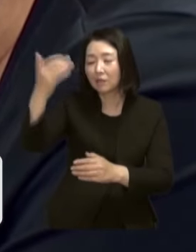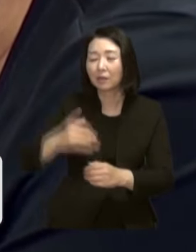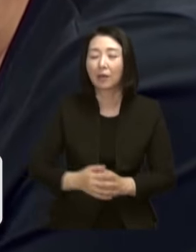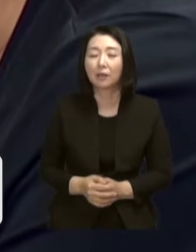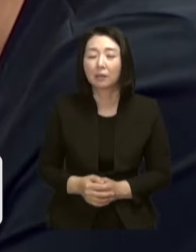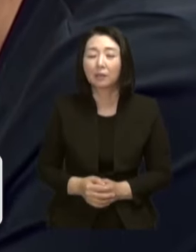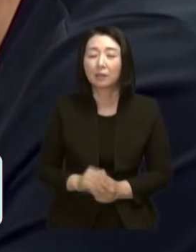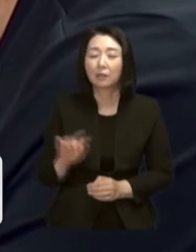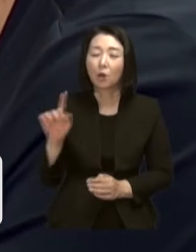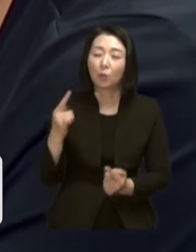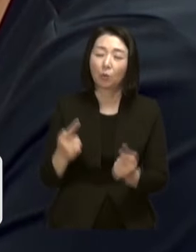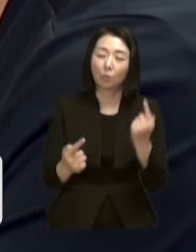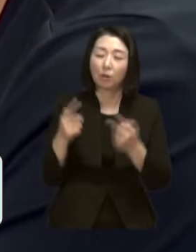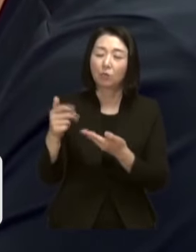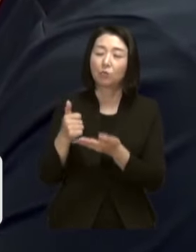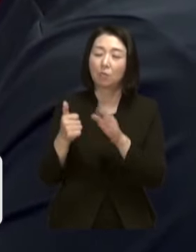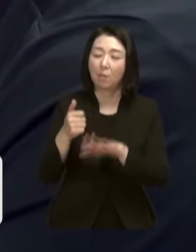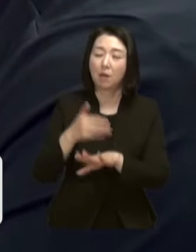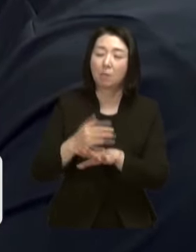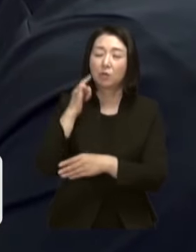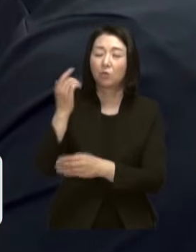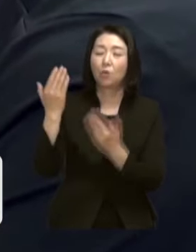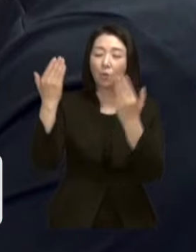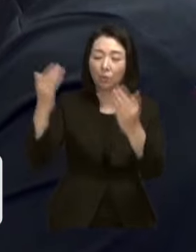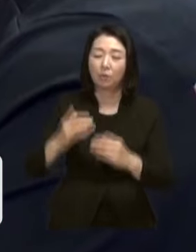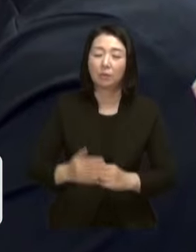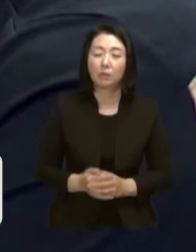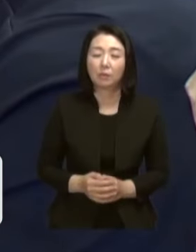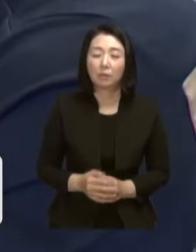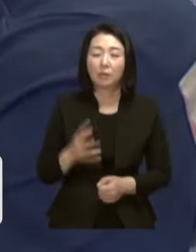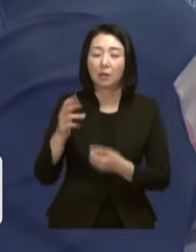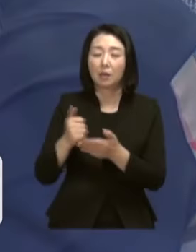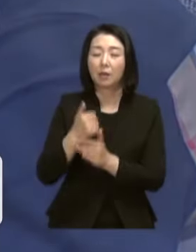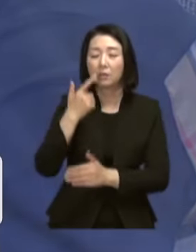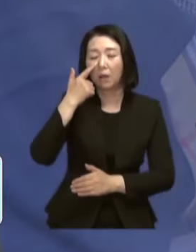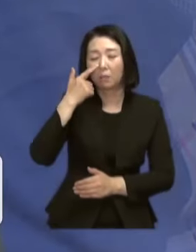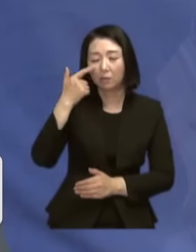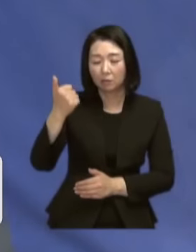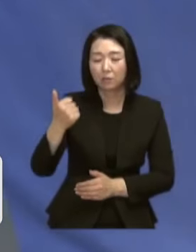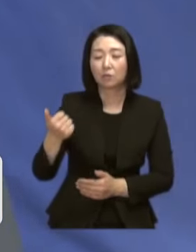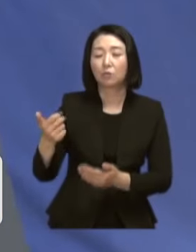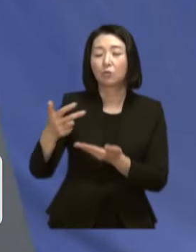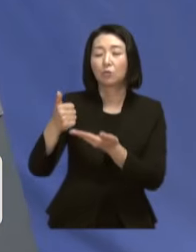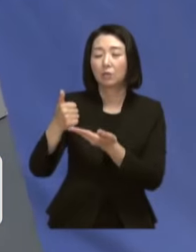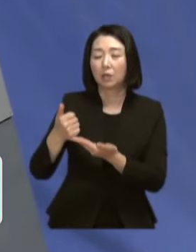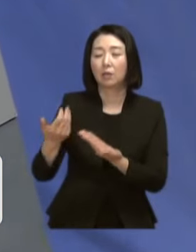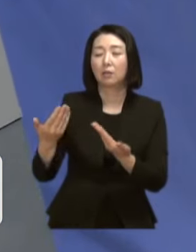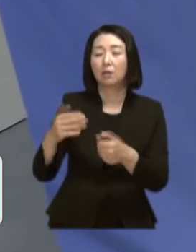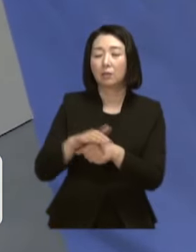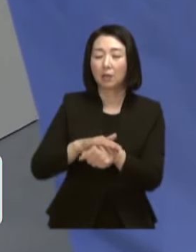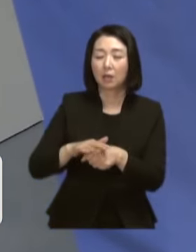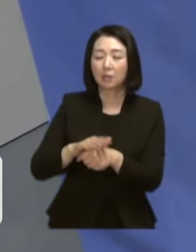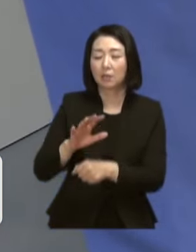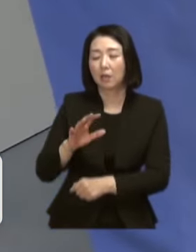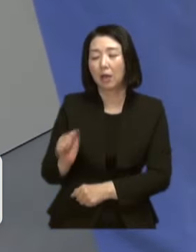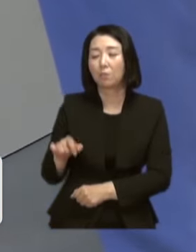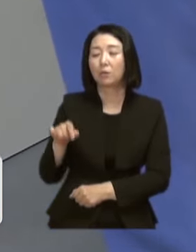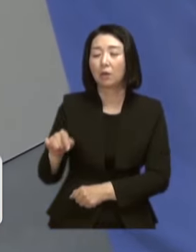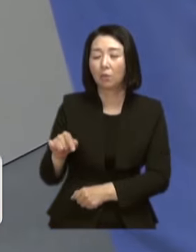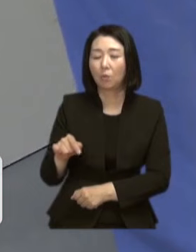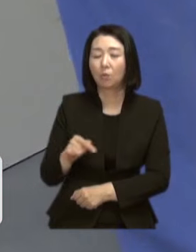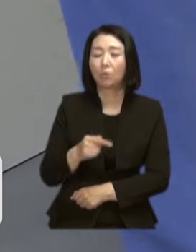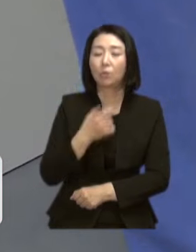어떤 것보다 주님 앞에 감사와 영광을 올려드립니다. 하나님 아버지, 주께서 사랑하시는 이 캄보디아 땅,